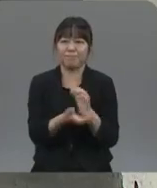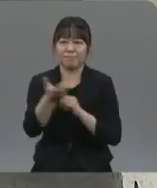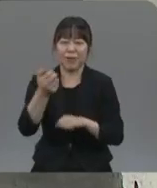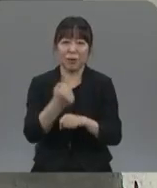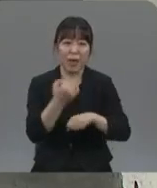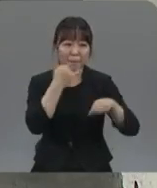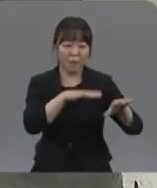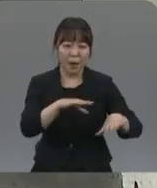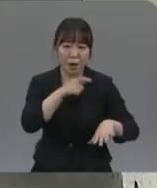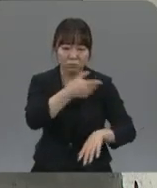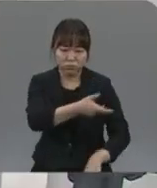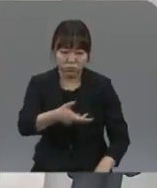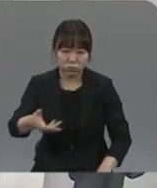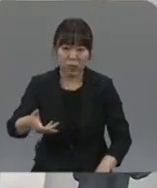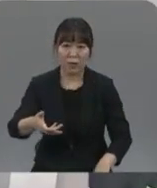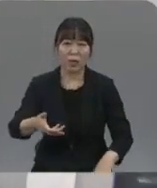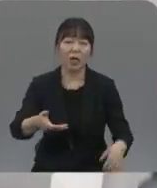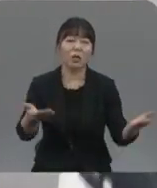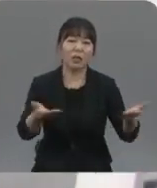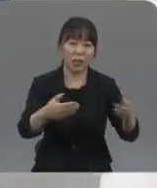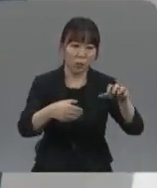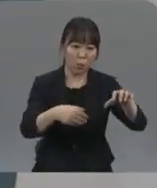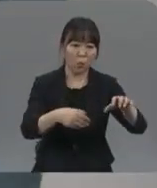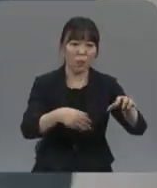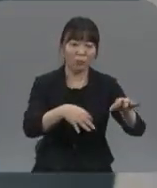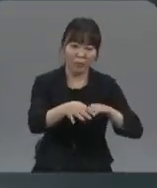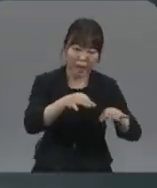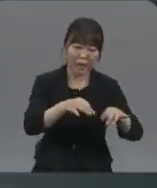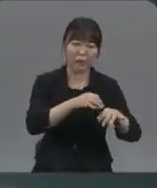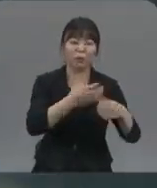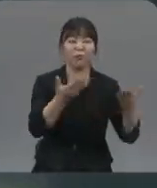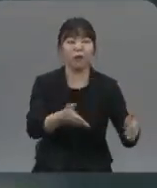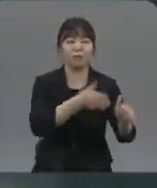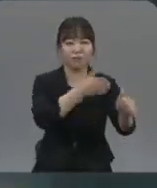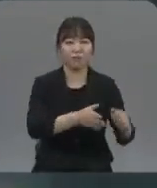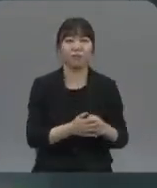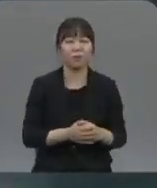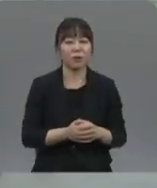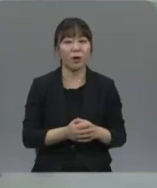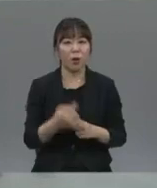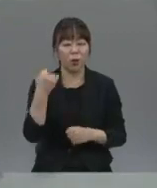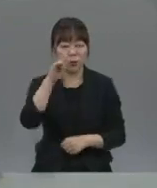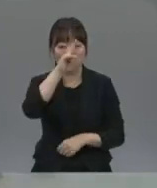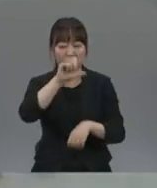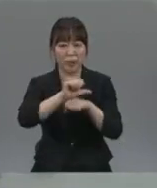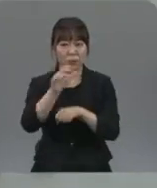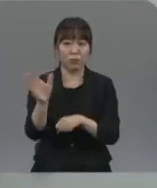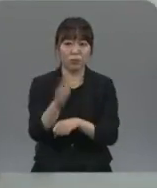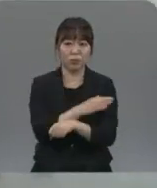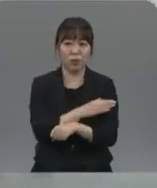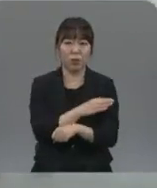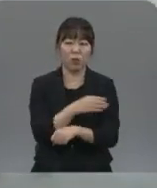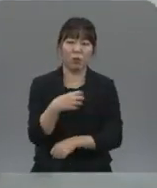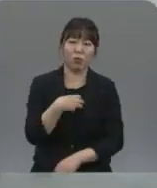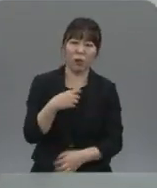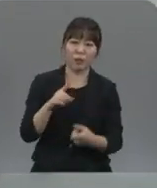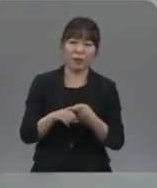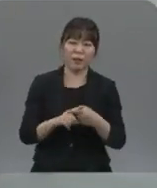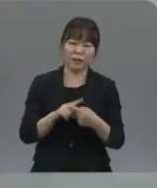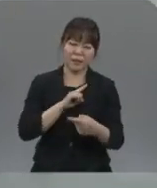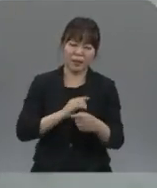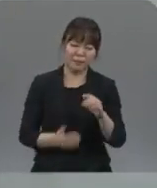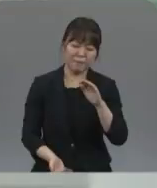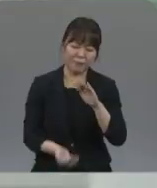опасности оползней повышена до максимального уровня в связи с прогнозами о том что вся территория страны окажется